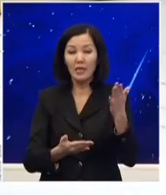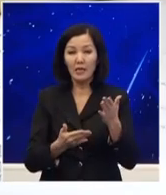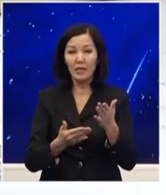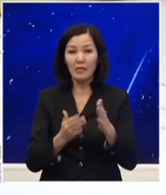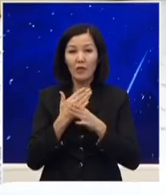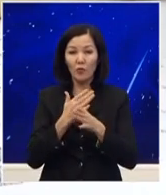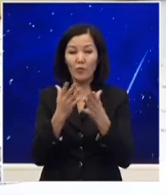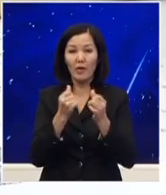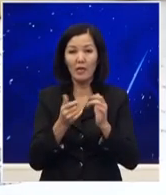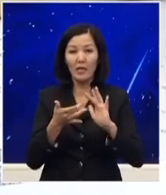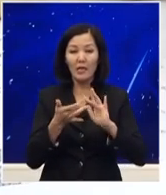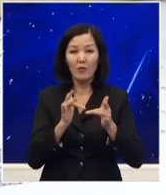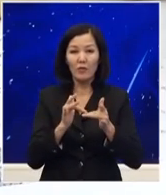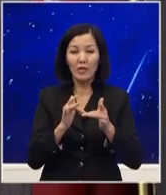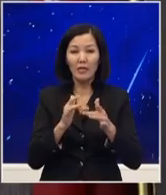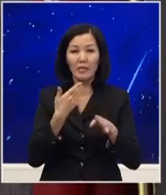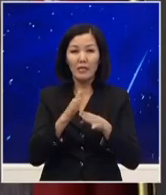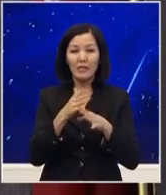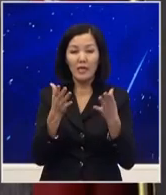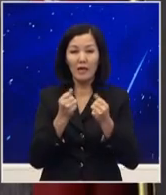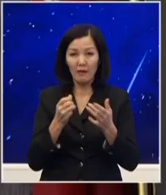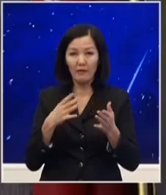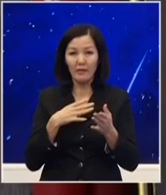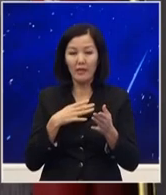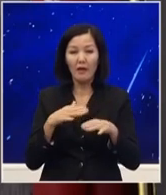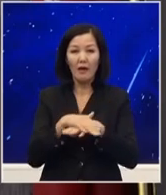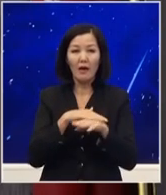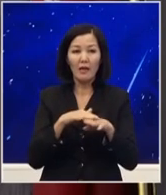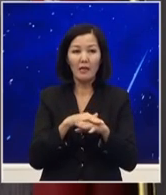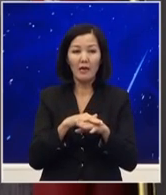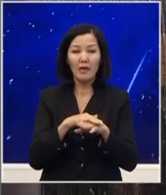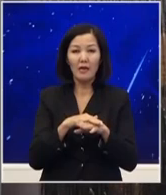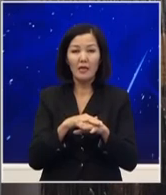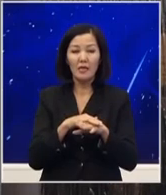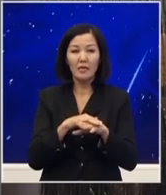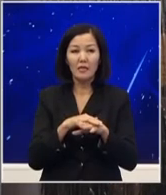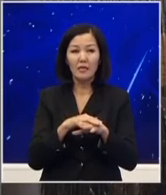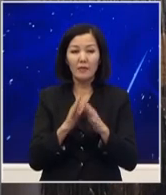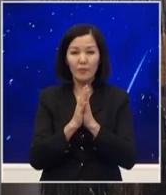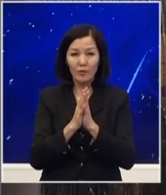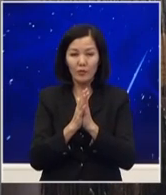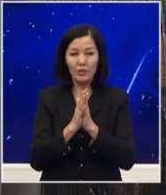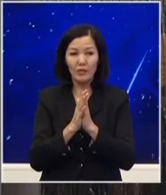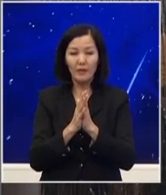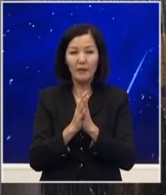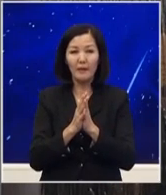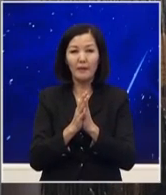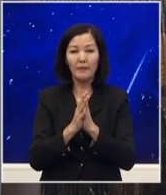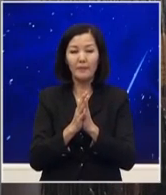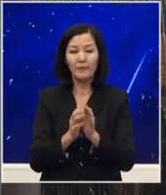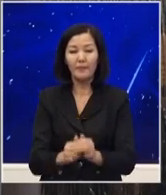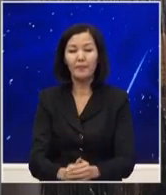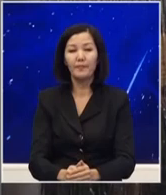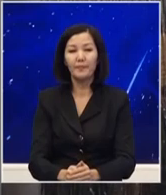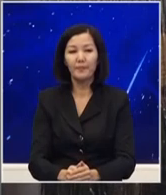Дені онлайн несие рәсімдегендер. Заң тұрғысынан ол халыққа мынандай кеңес береді. Во-первых, банки никогда не просят